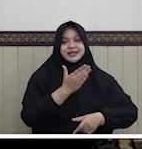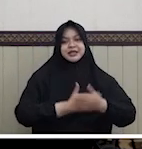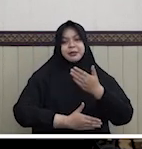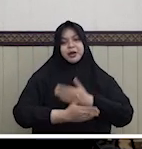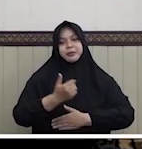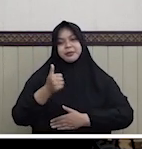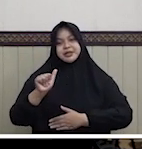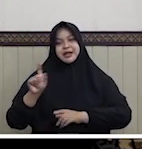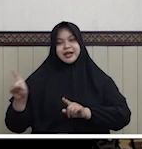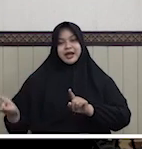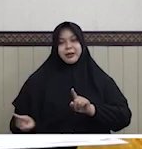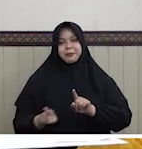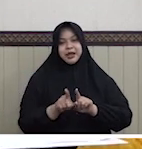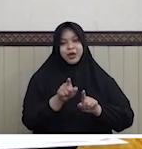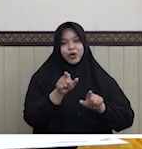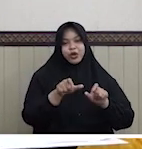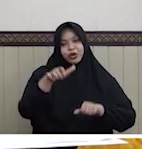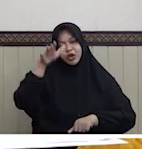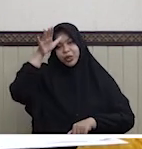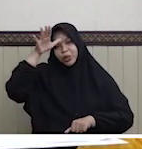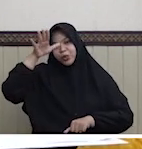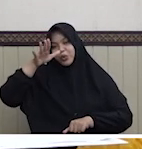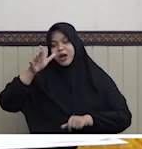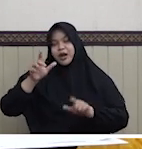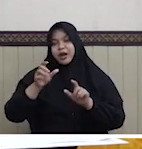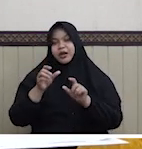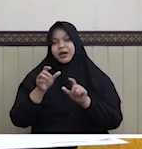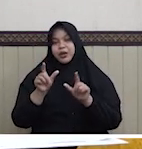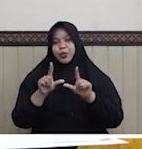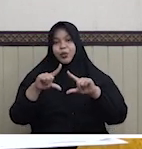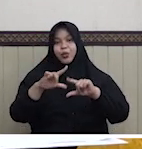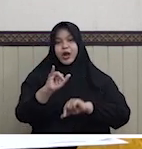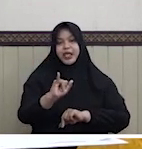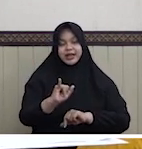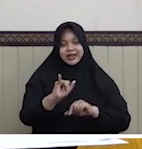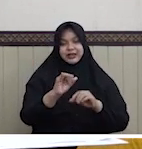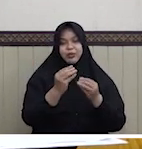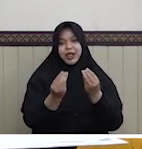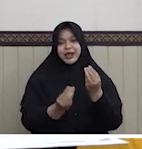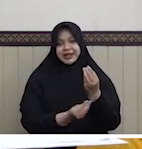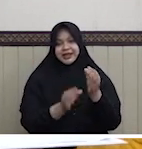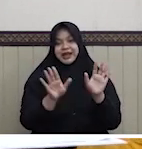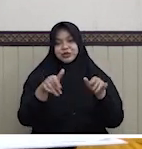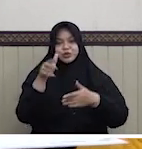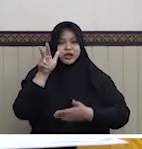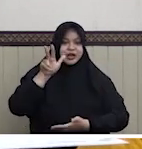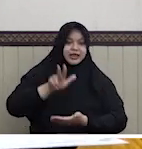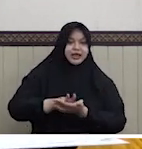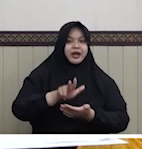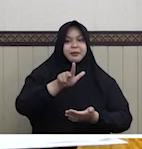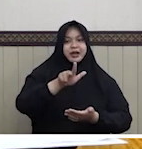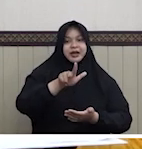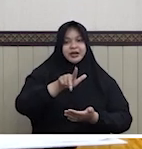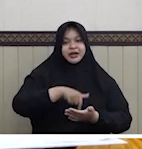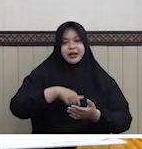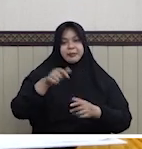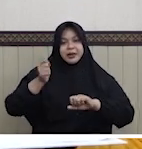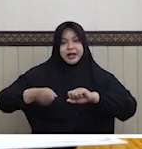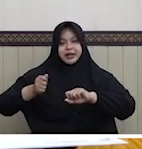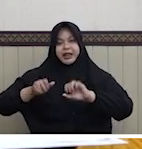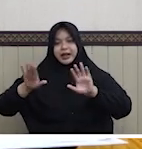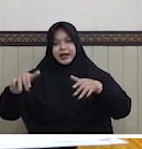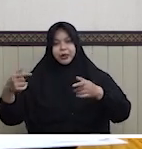disabilitas dapat didampingi oleh orang tua wali yang telah ditetapkan oleh pengadilan